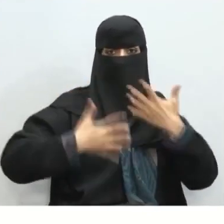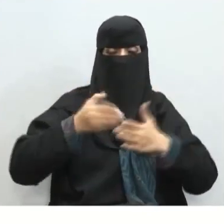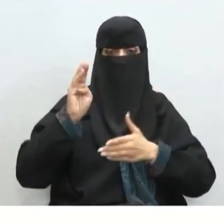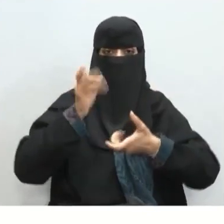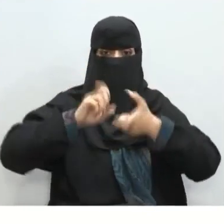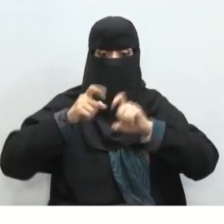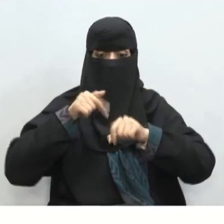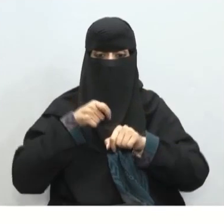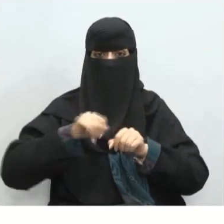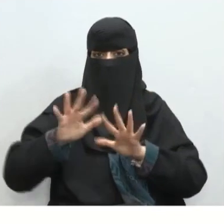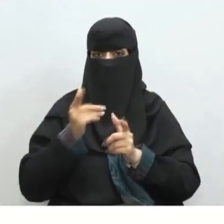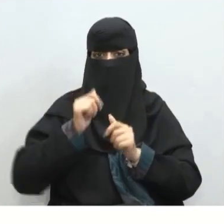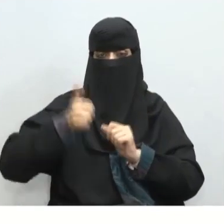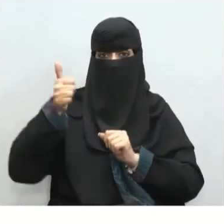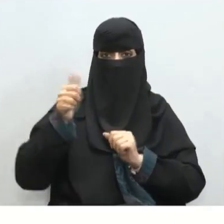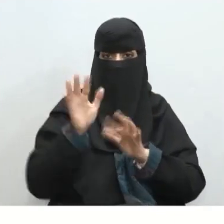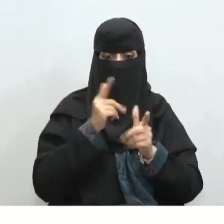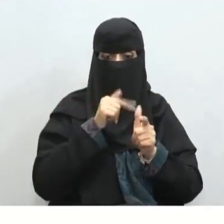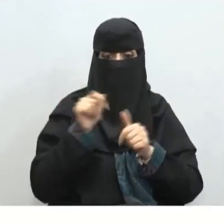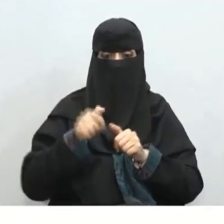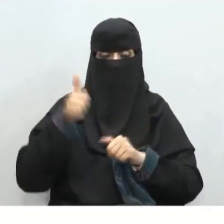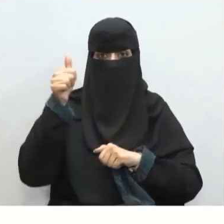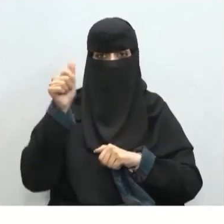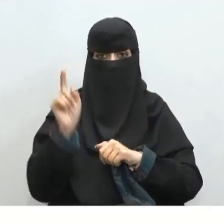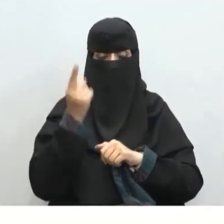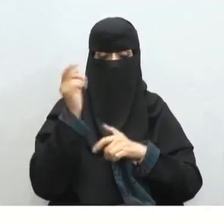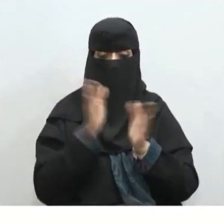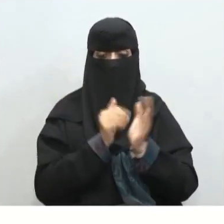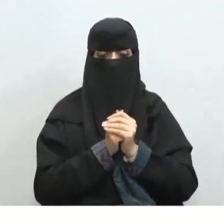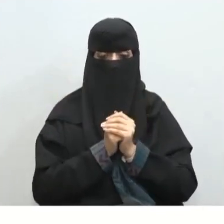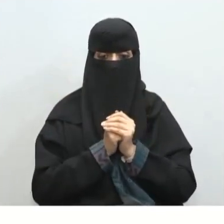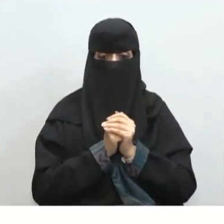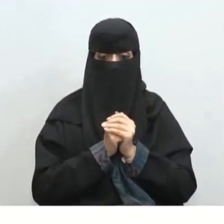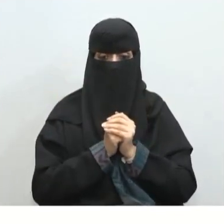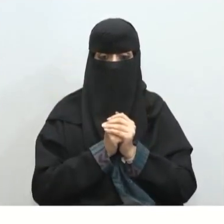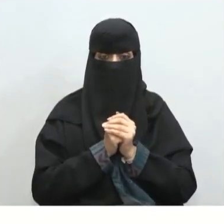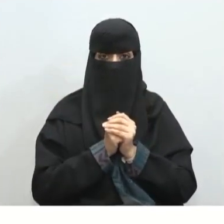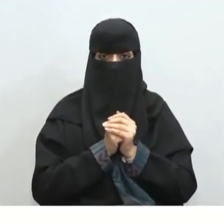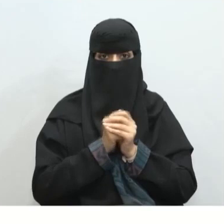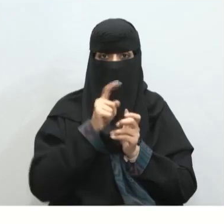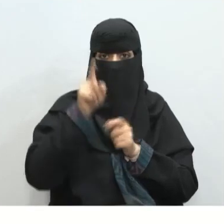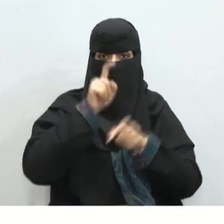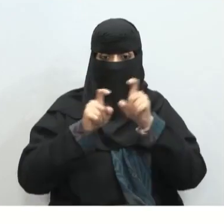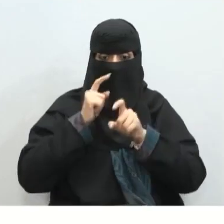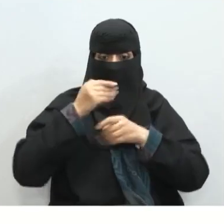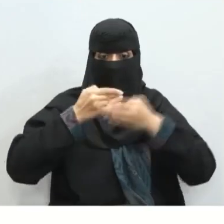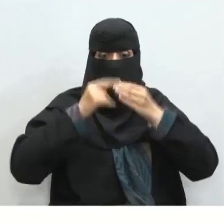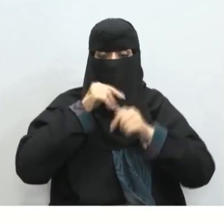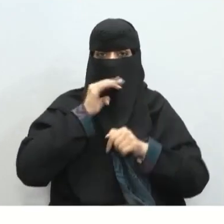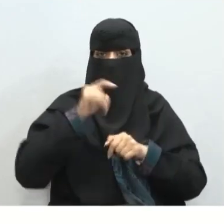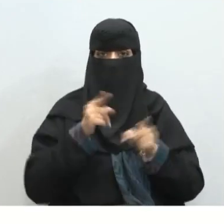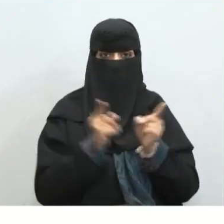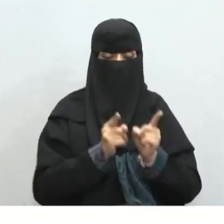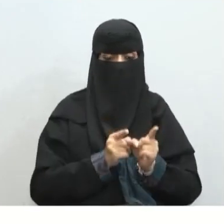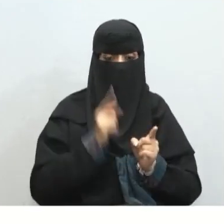الكيميائيه مثل ما تعلمنا مركب الاي تي بي في الاسئله البنائيه